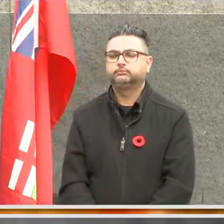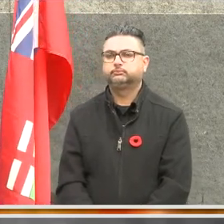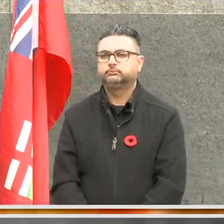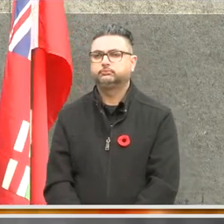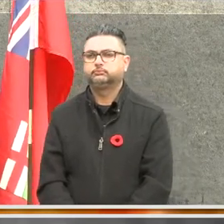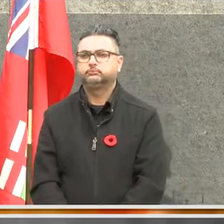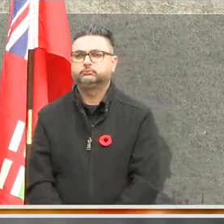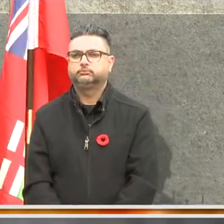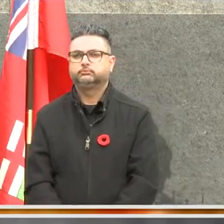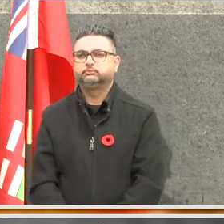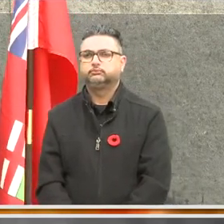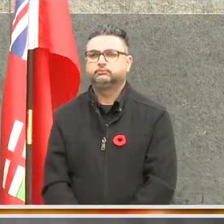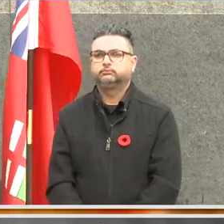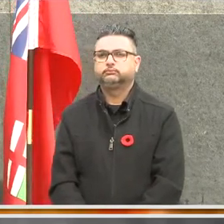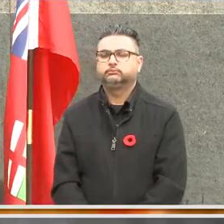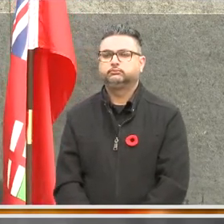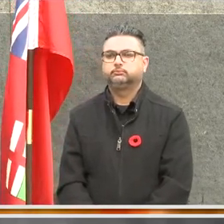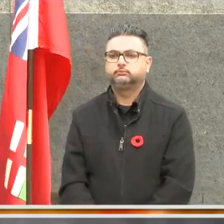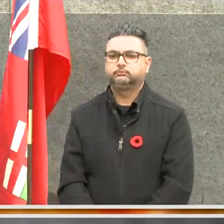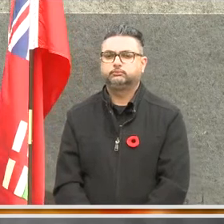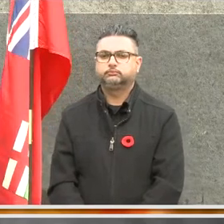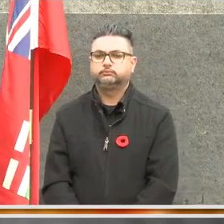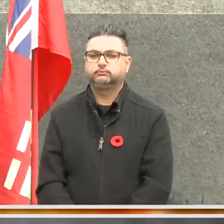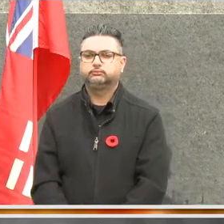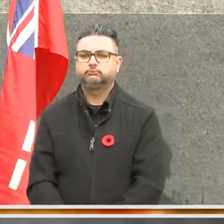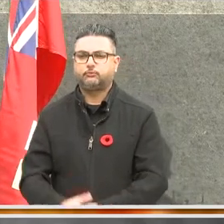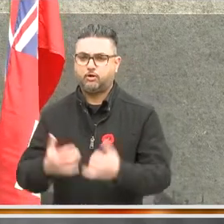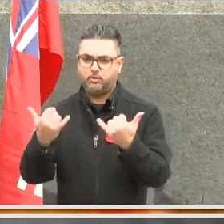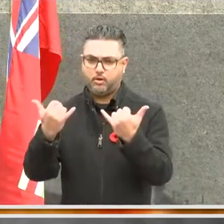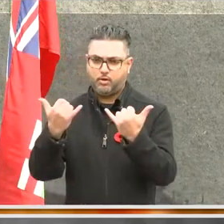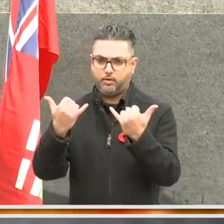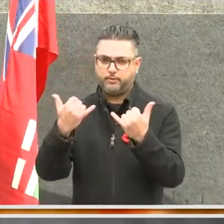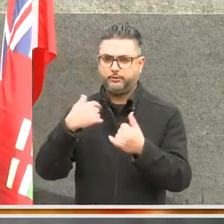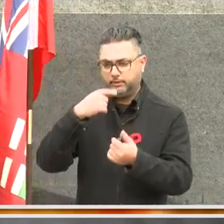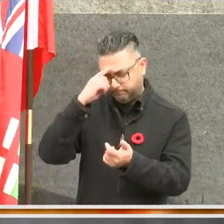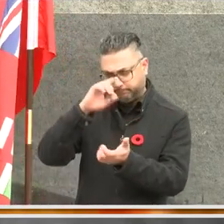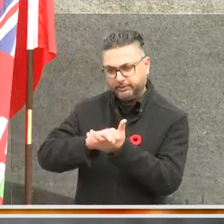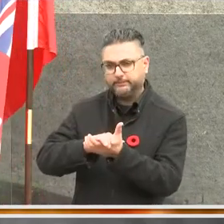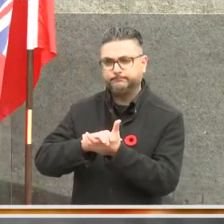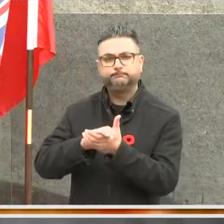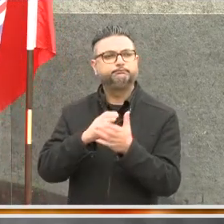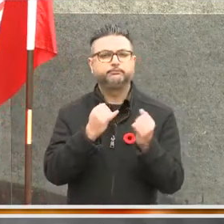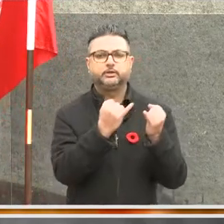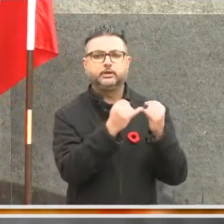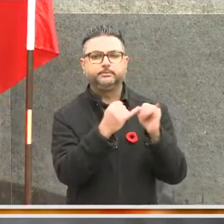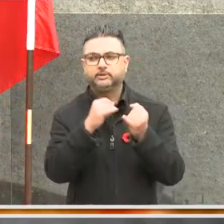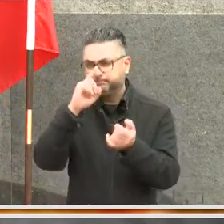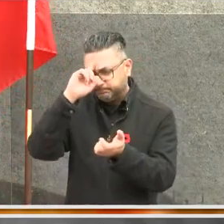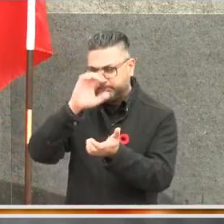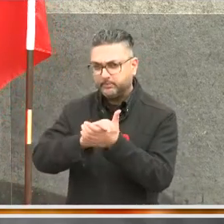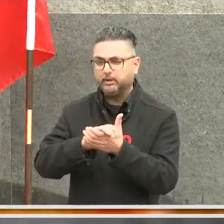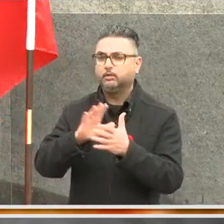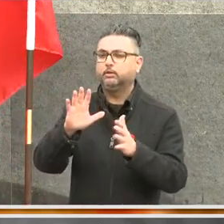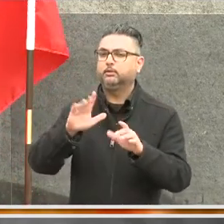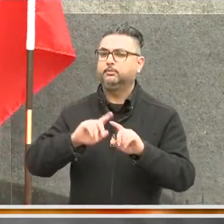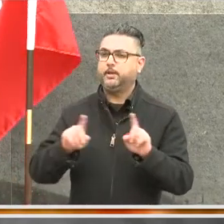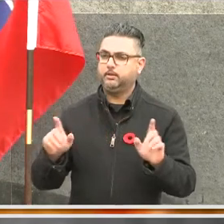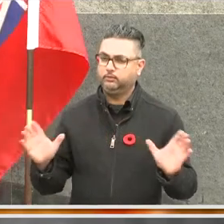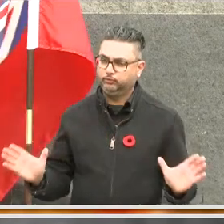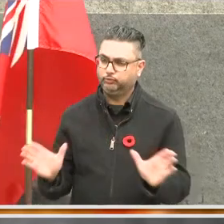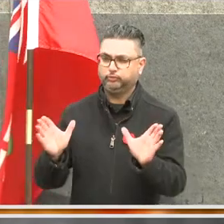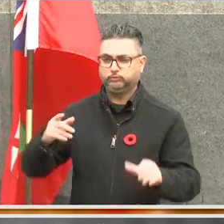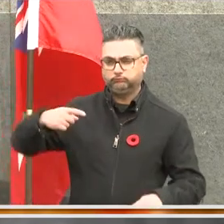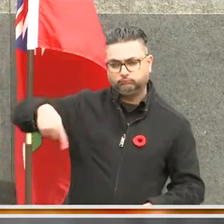In the respect of beliefs and individual conscience, I invite you to take a moment for personal reflection.